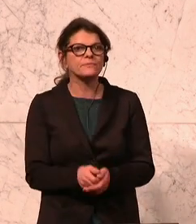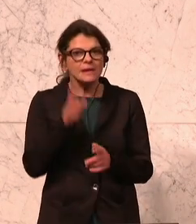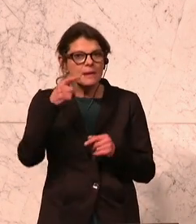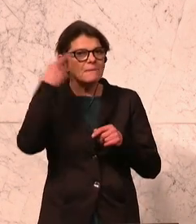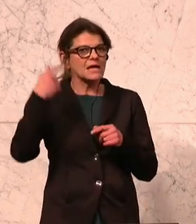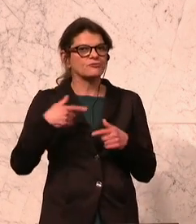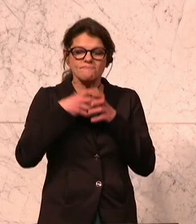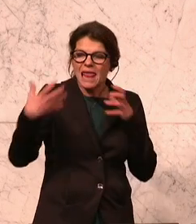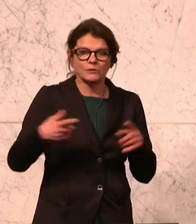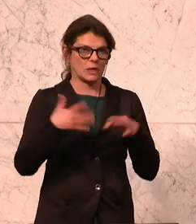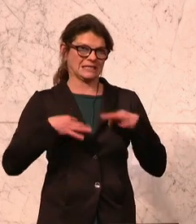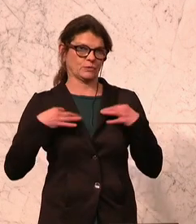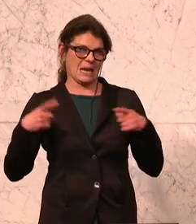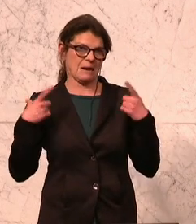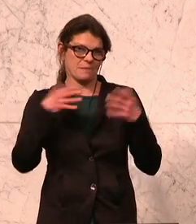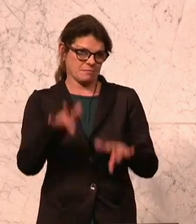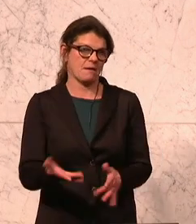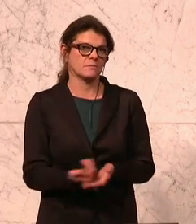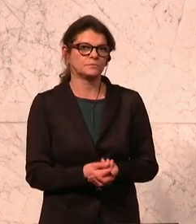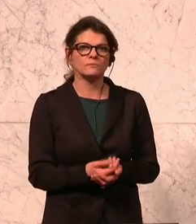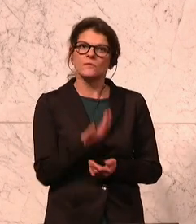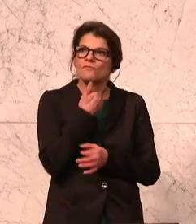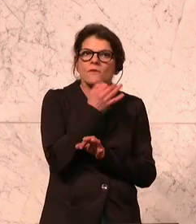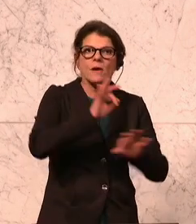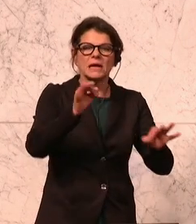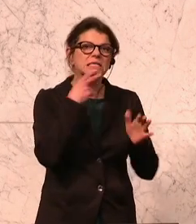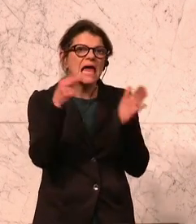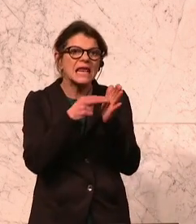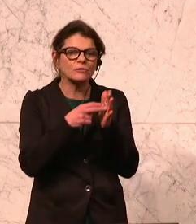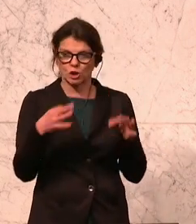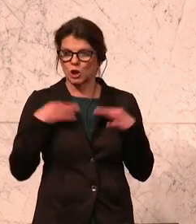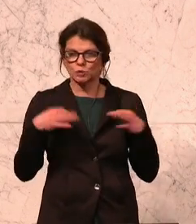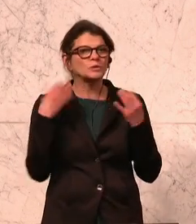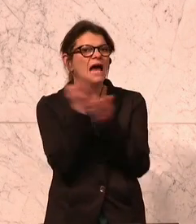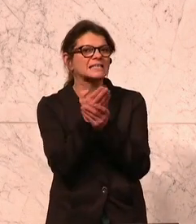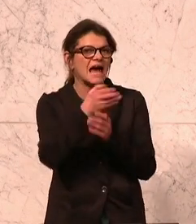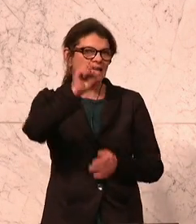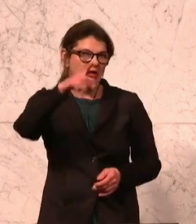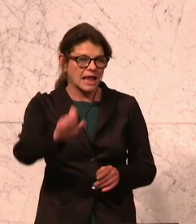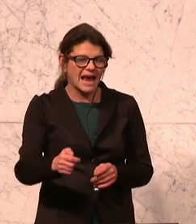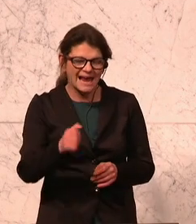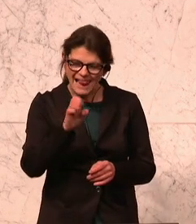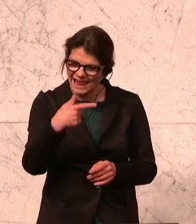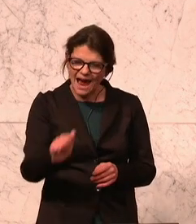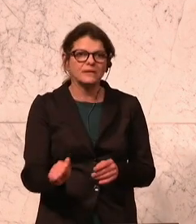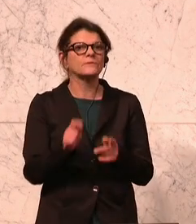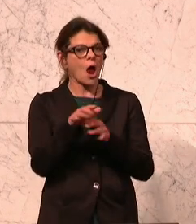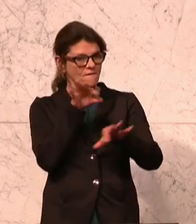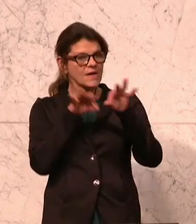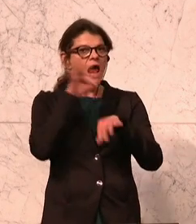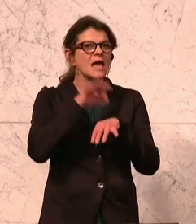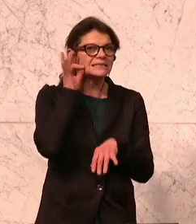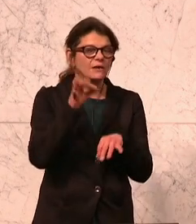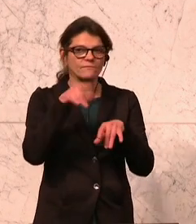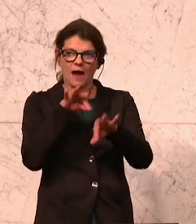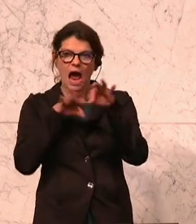längeres und gesundes Leben führen können. Wir verbessern die elektronische Gesundheitsakte ELGA. Auch Wahlärztinnen und Wahlärzte müssen